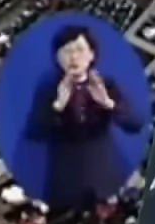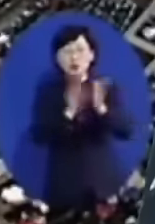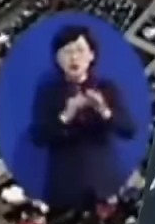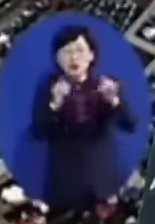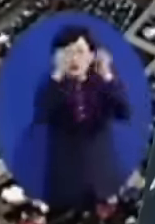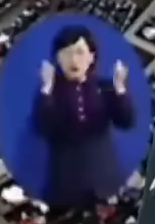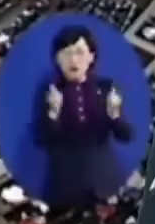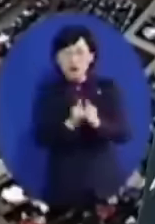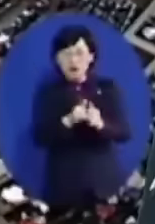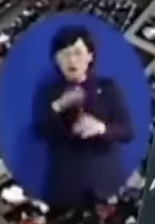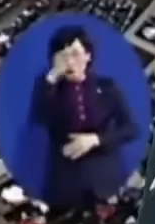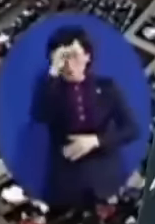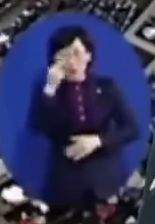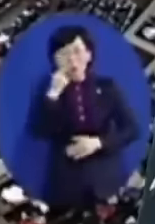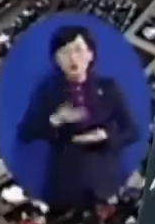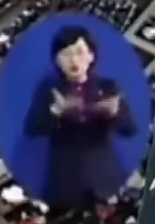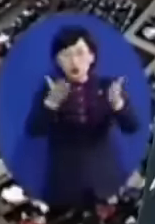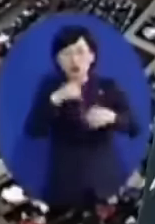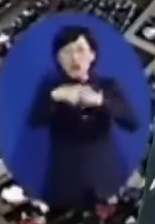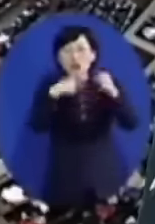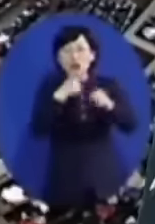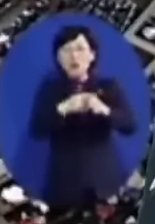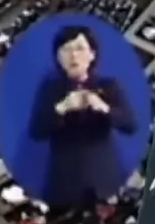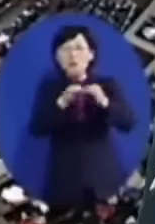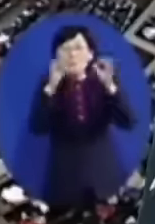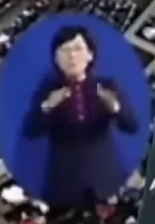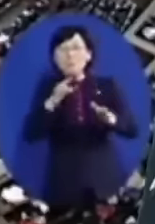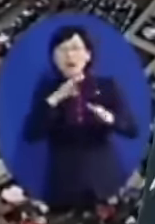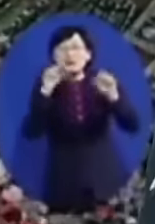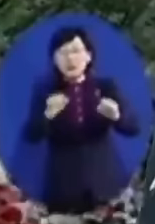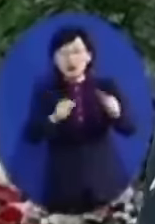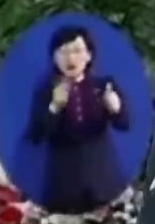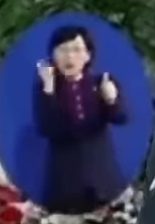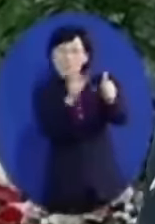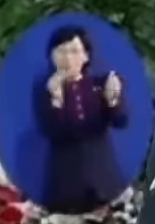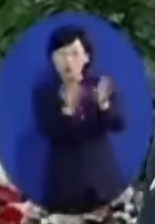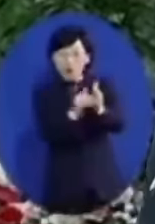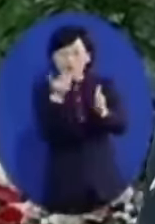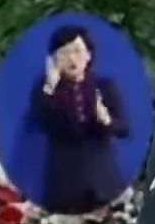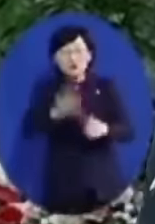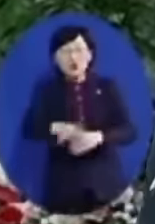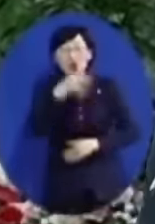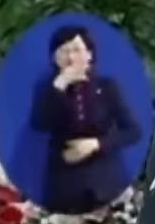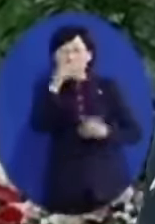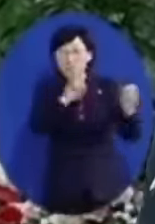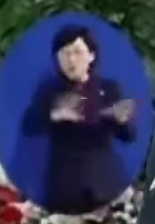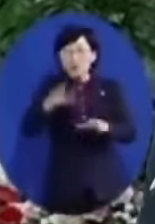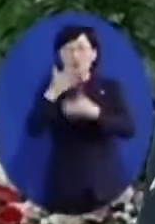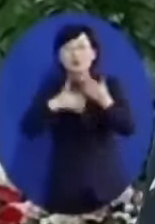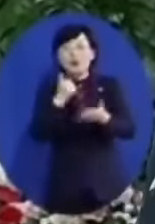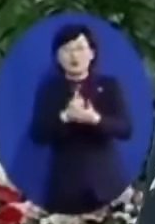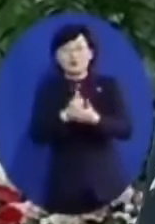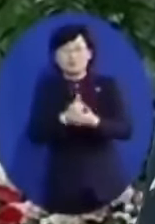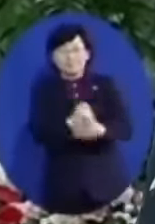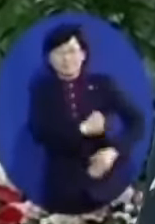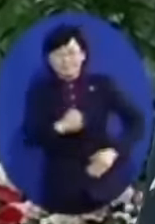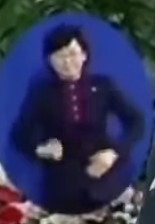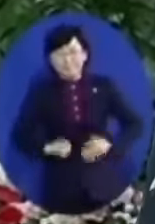모범을 보였습니다. 그는 1년밖에 살지 못한다는 선언을 받았지만 욕심을 버리고 하나님께